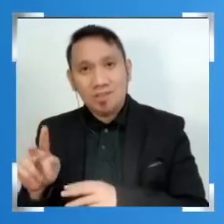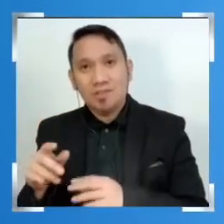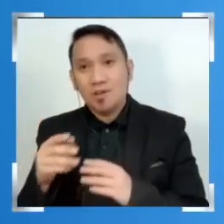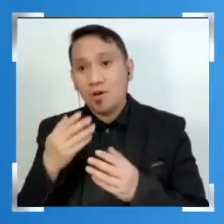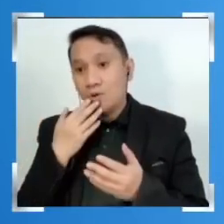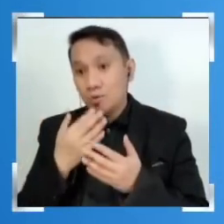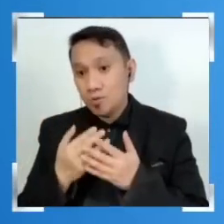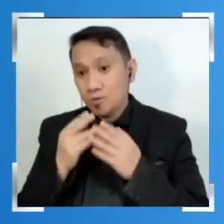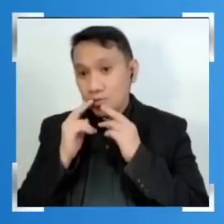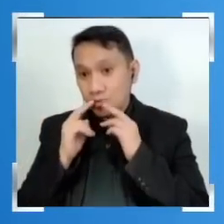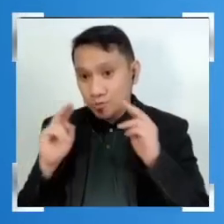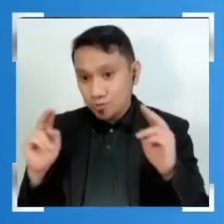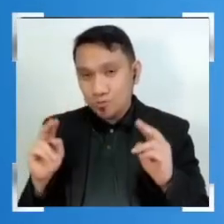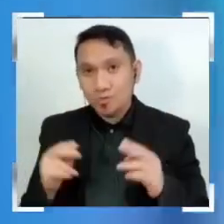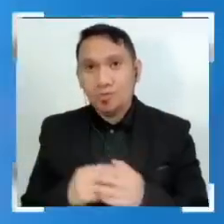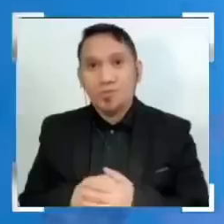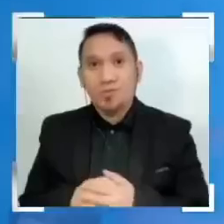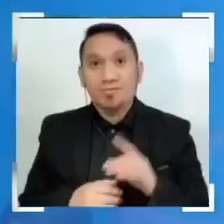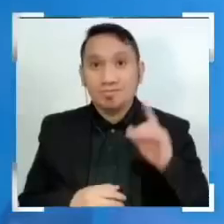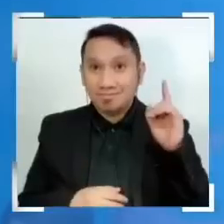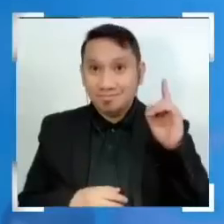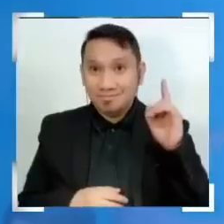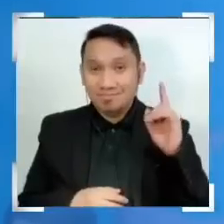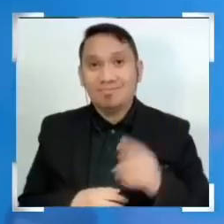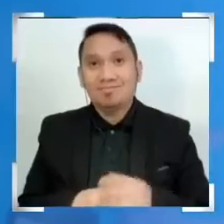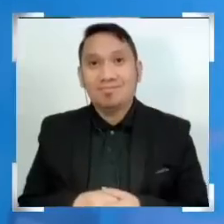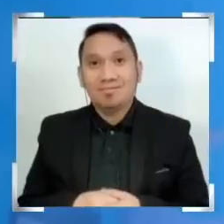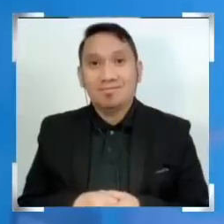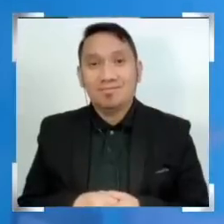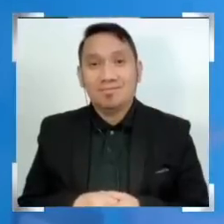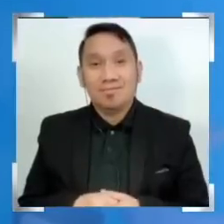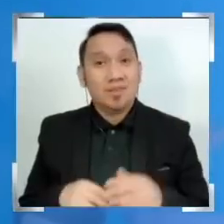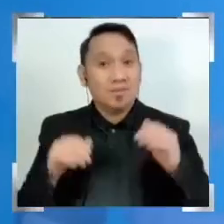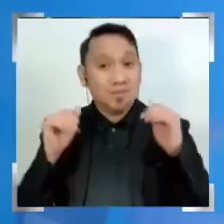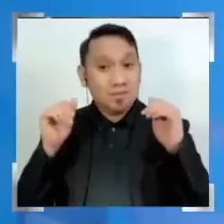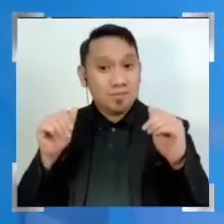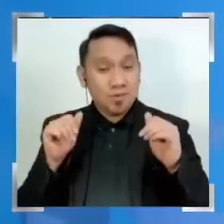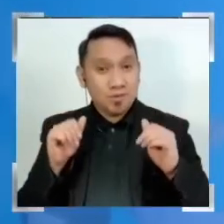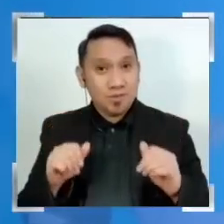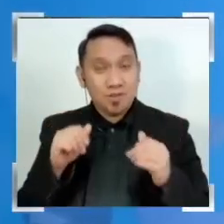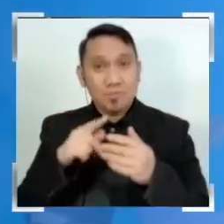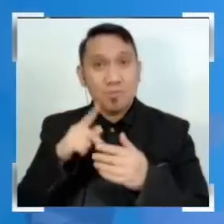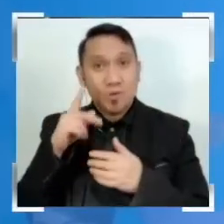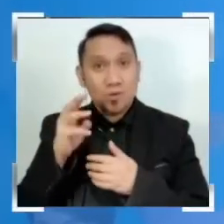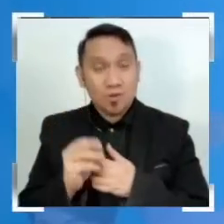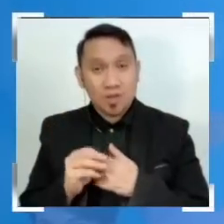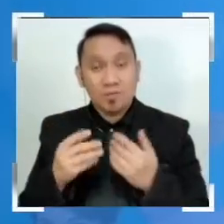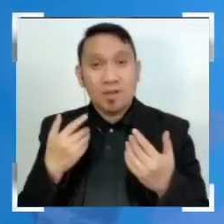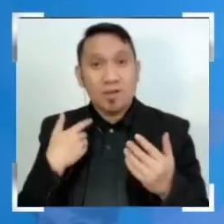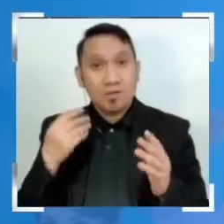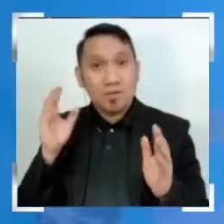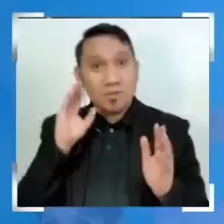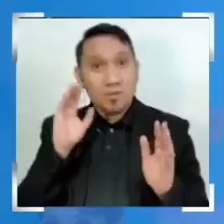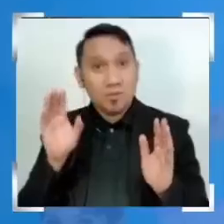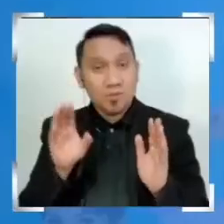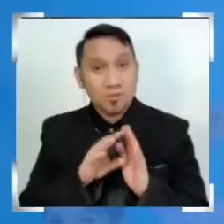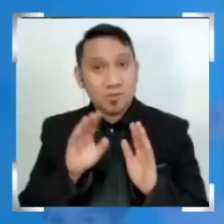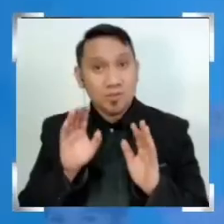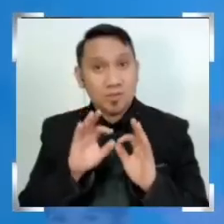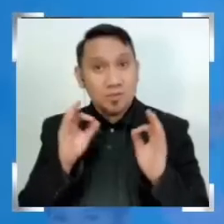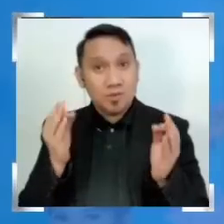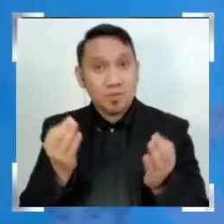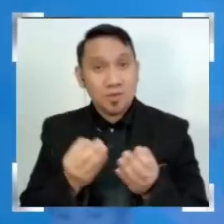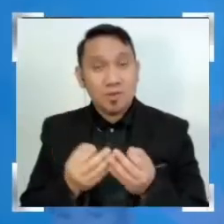variety show na It's Showtime. Sa post ng programa, makikita ang photo ng Showtime family na may caption